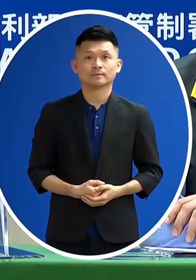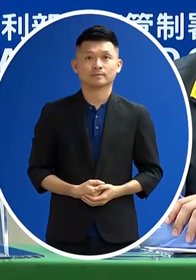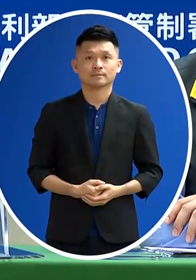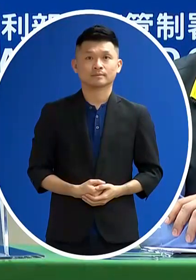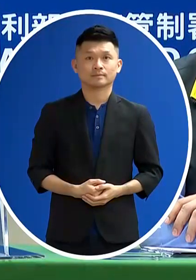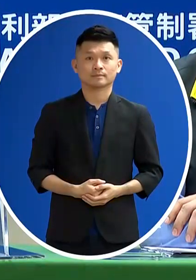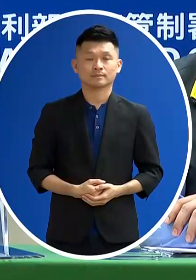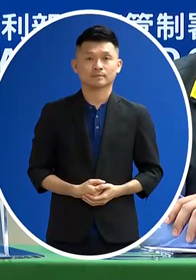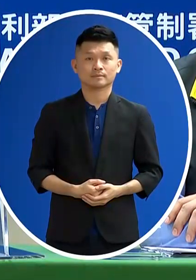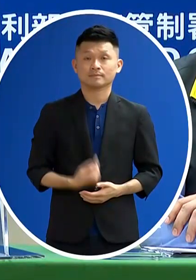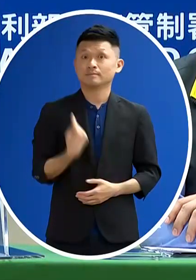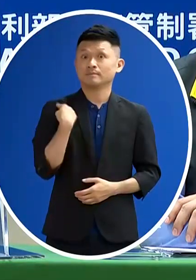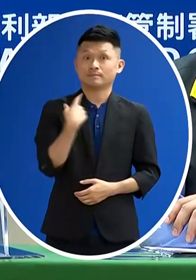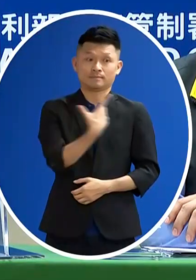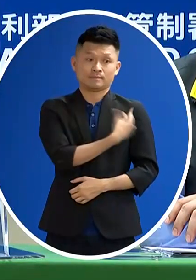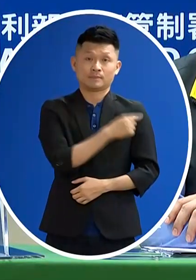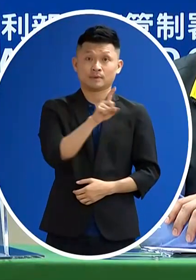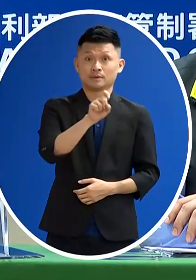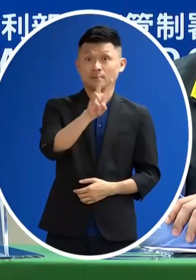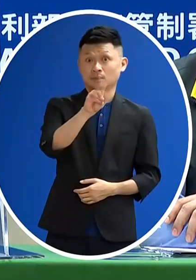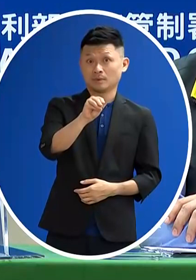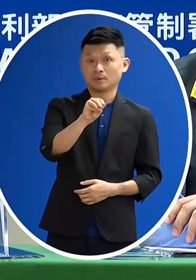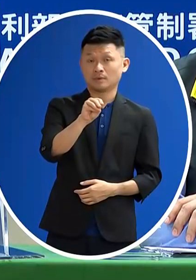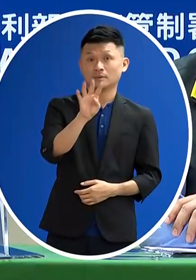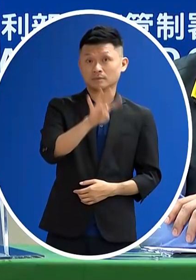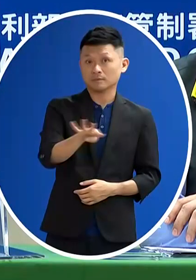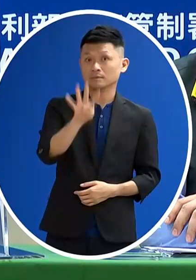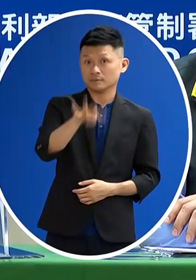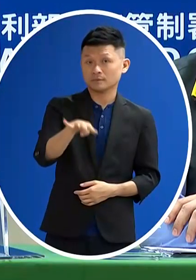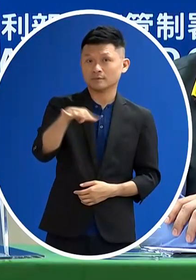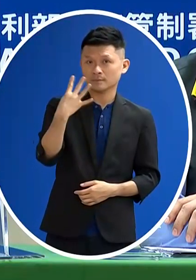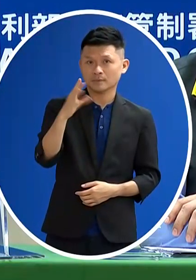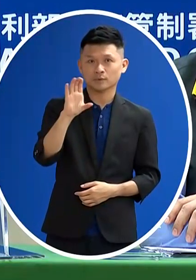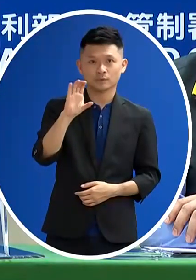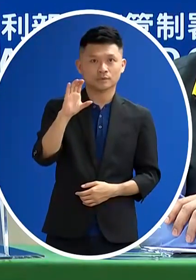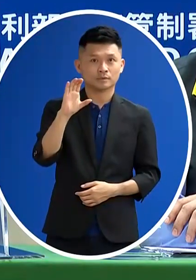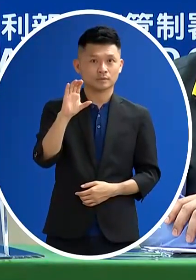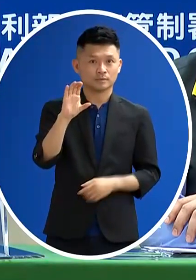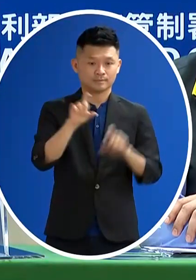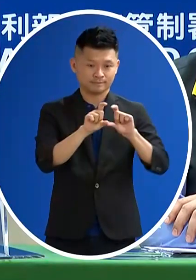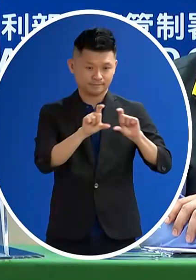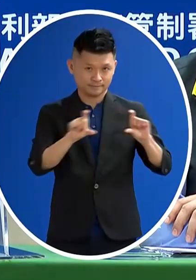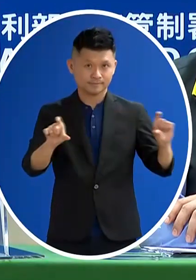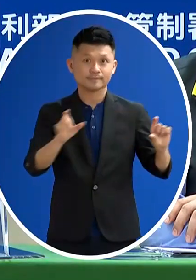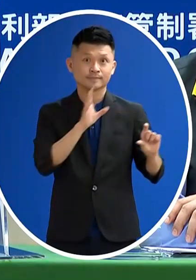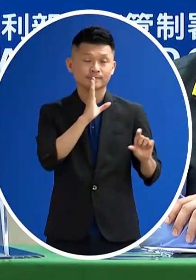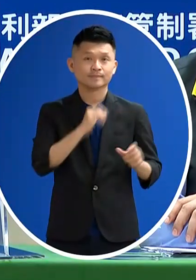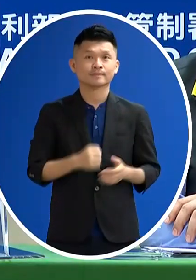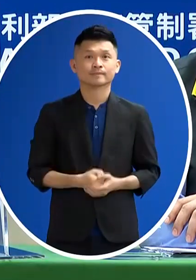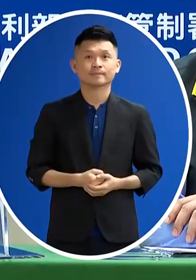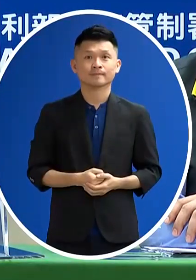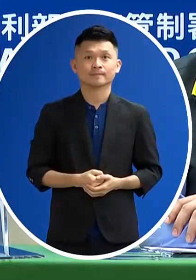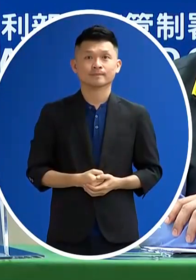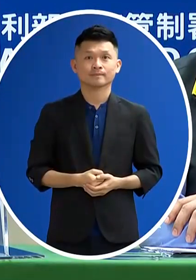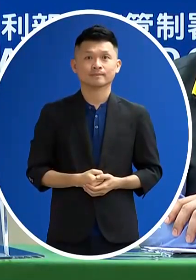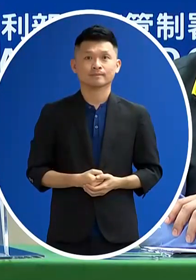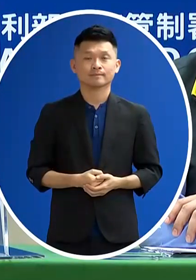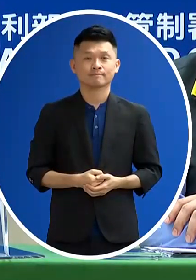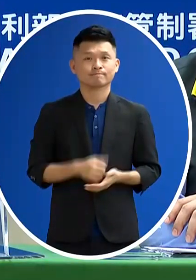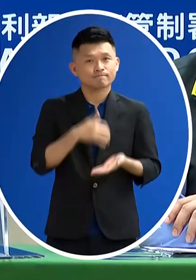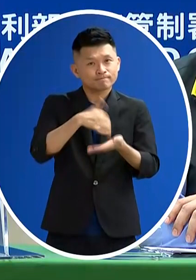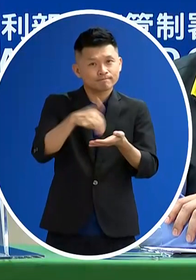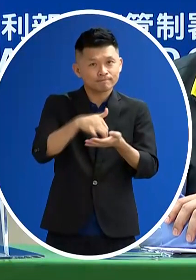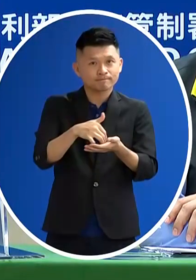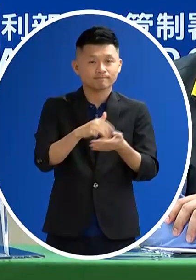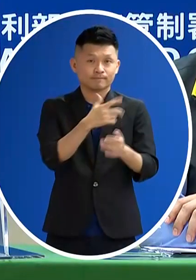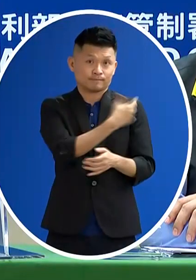我们的昨天打了13万4千，哈，4490剂，好，那总共的哦人